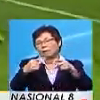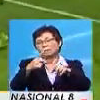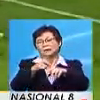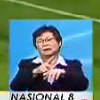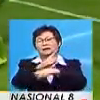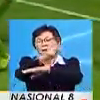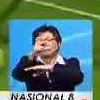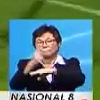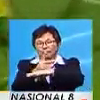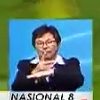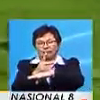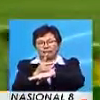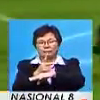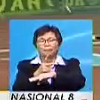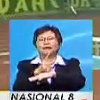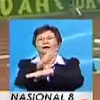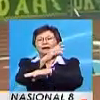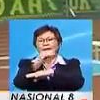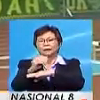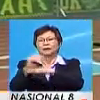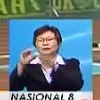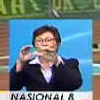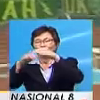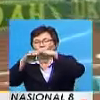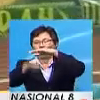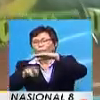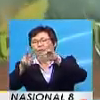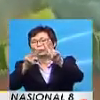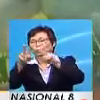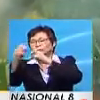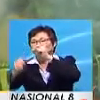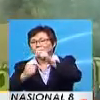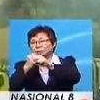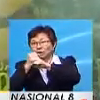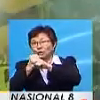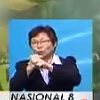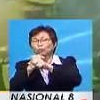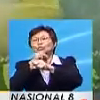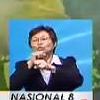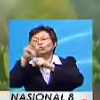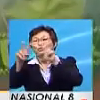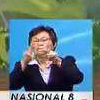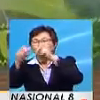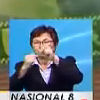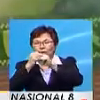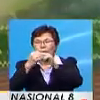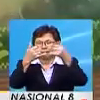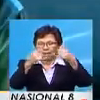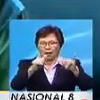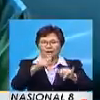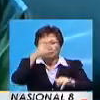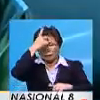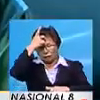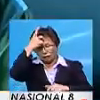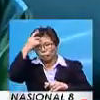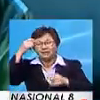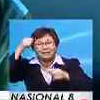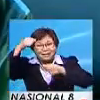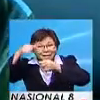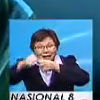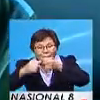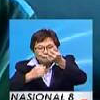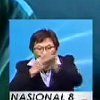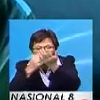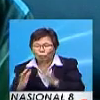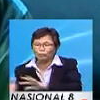kebangsaan harimau Malaysia dan skuad bawah 22 tahun kebangsaan baru-baru ini Datuk Aminuddin turut mengingatkan penyokong yang akan